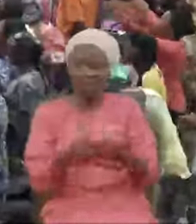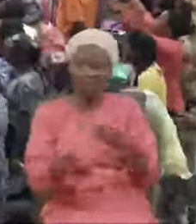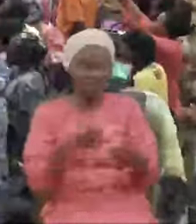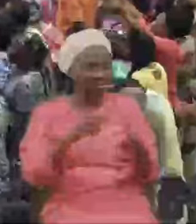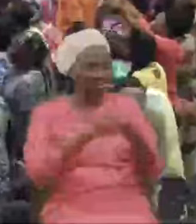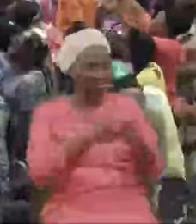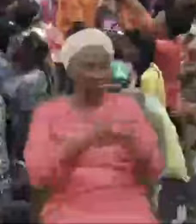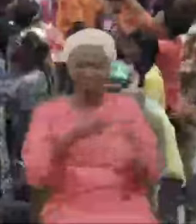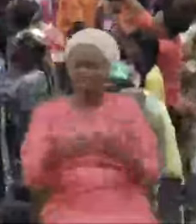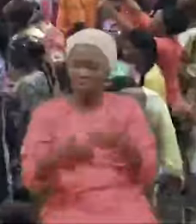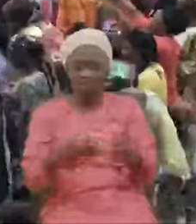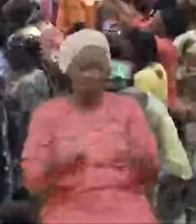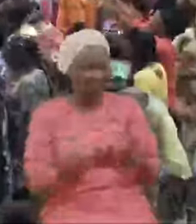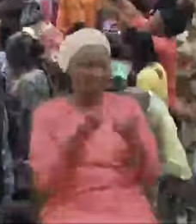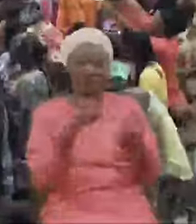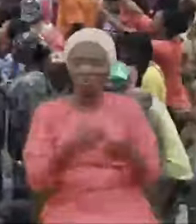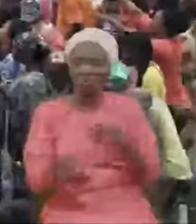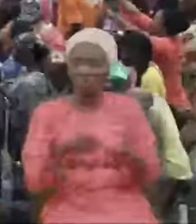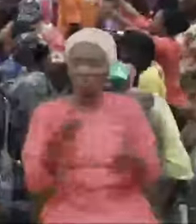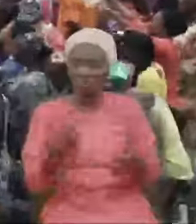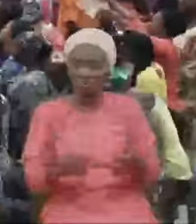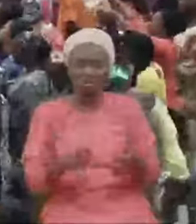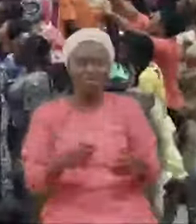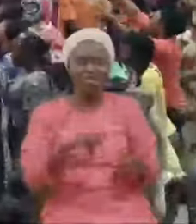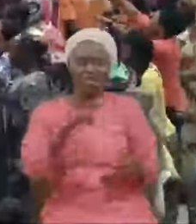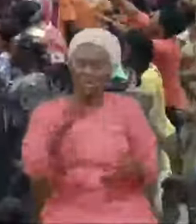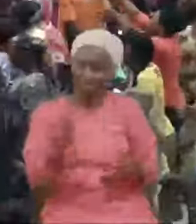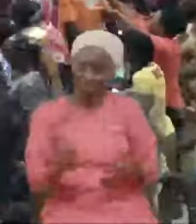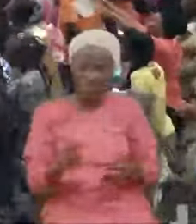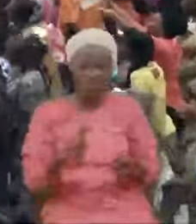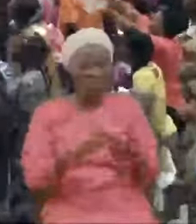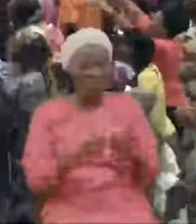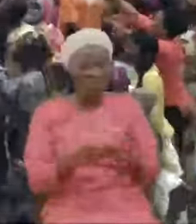défis, quel que soit le besoin,